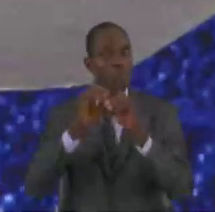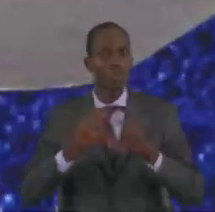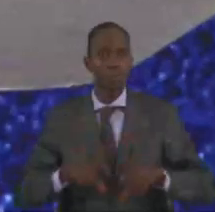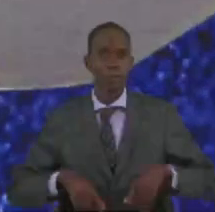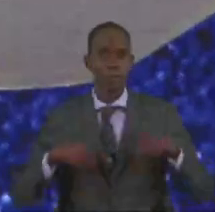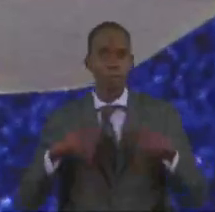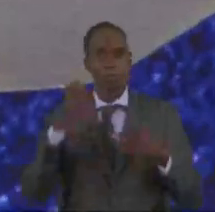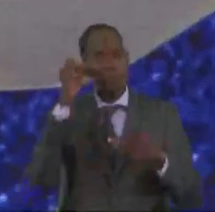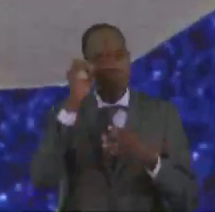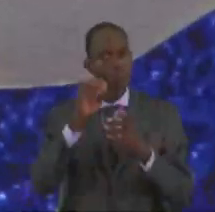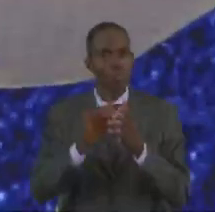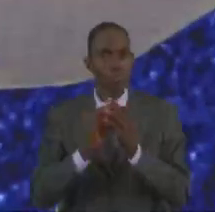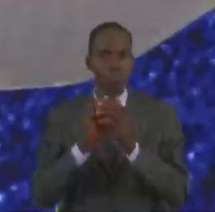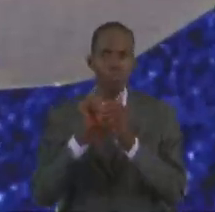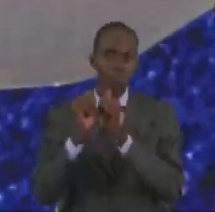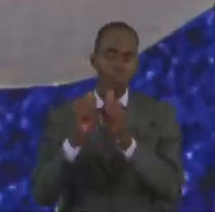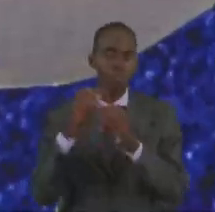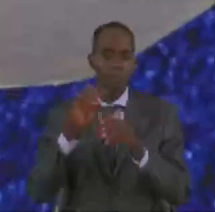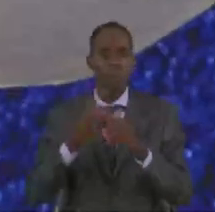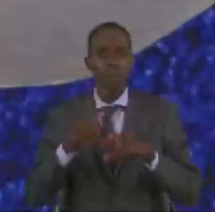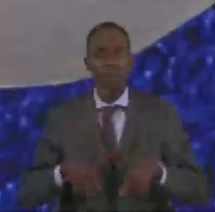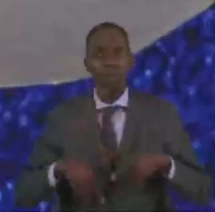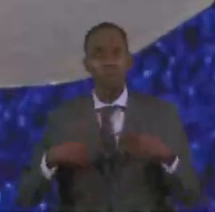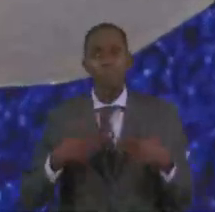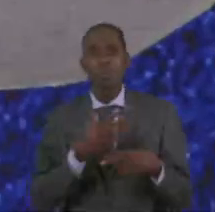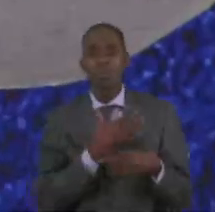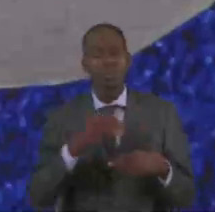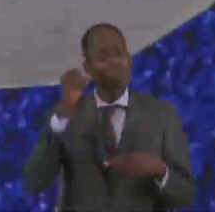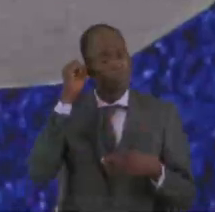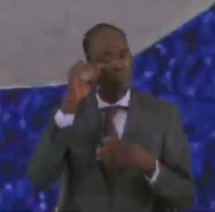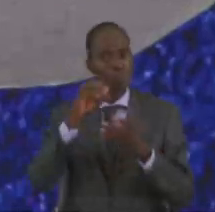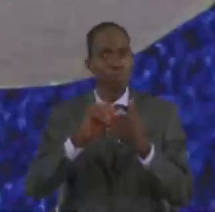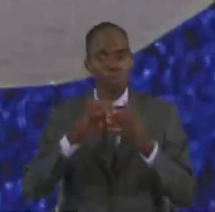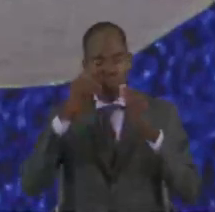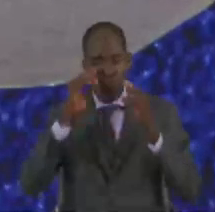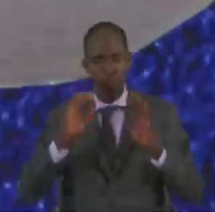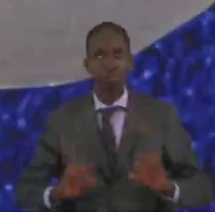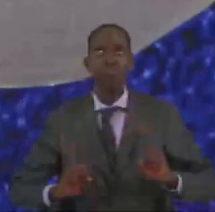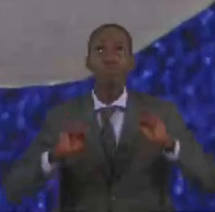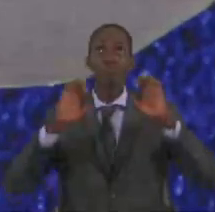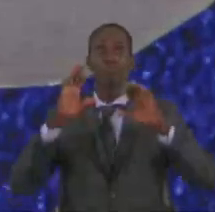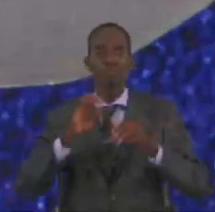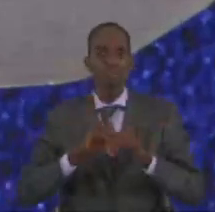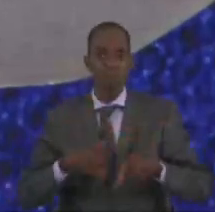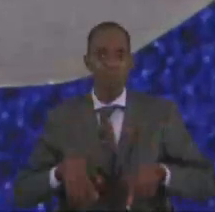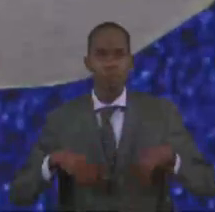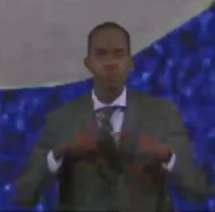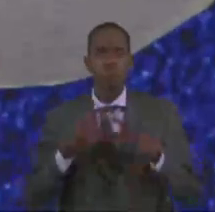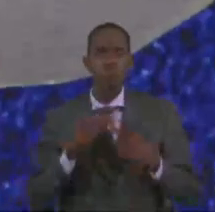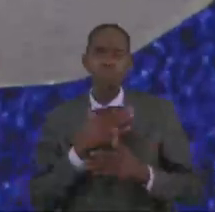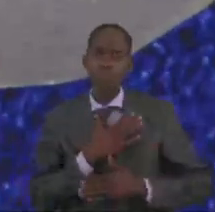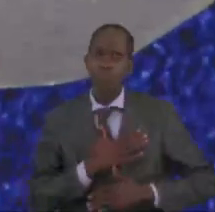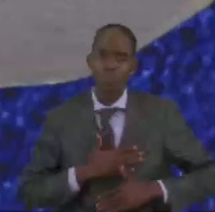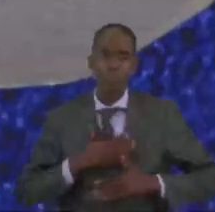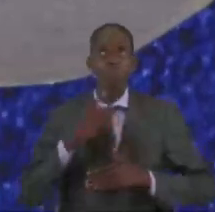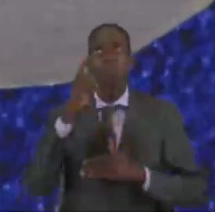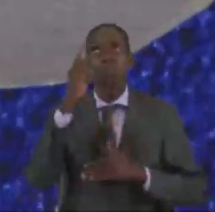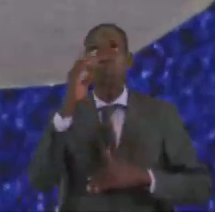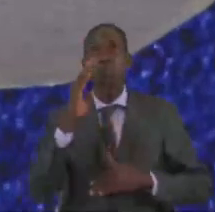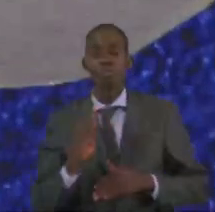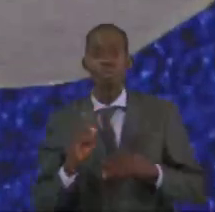vie, sa poursuite dans la vie et sa consécration dans la vie. C'est appeler